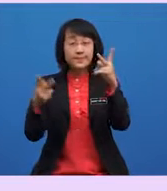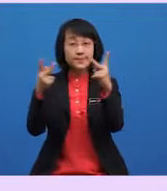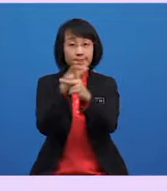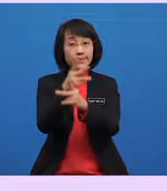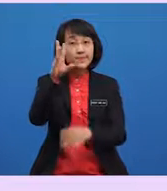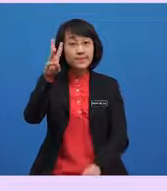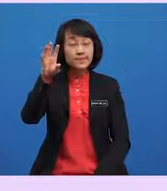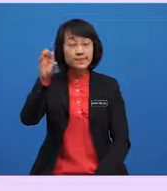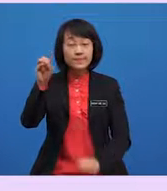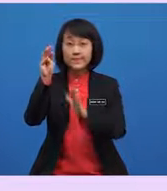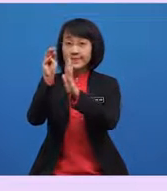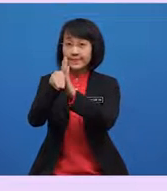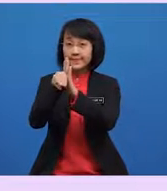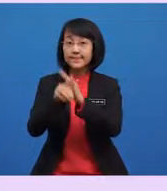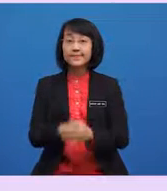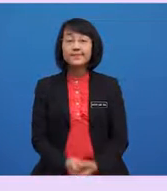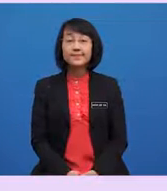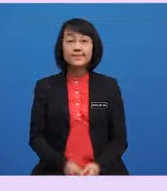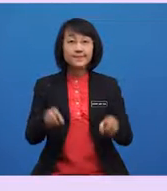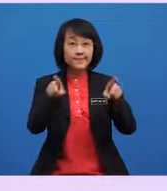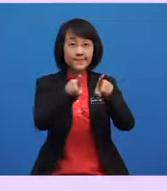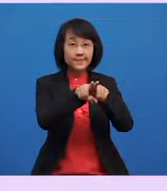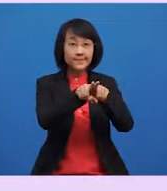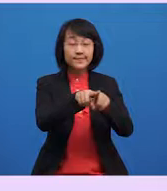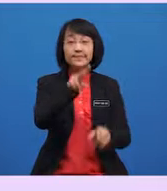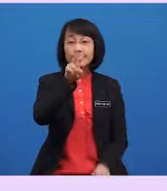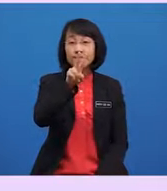4 darab 60 minit sama dengan